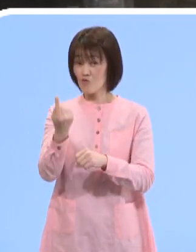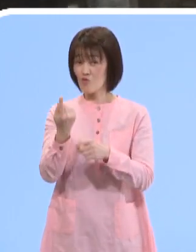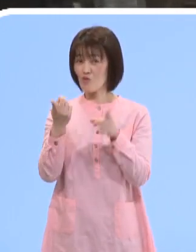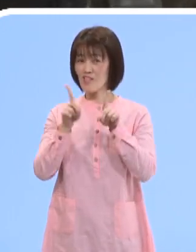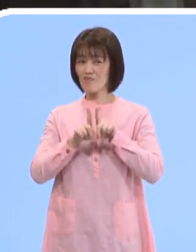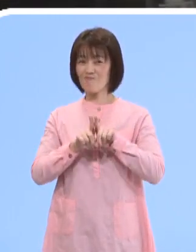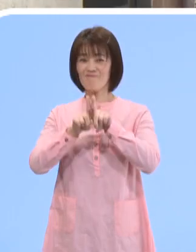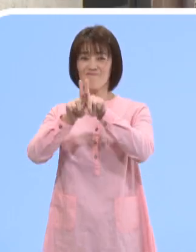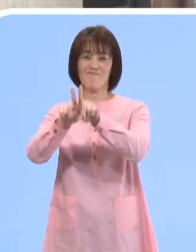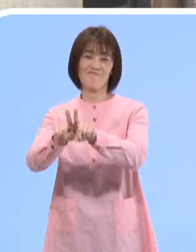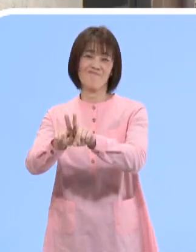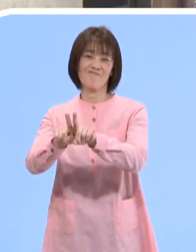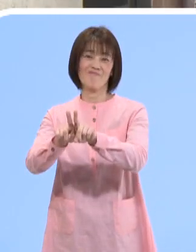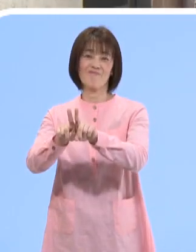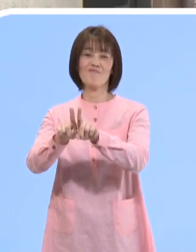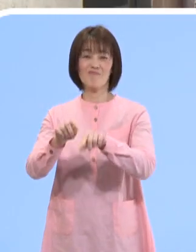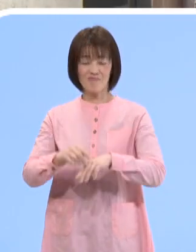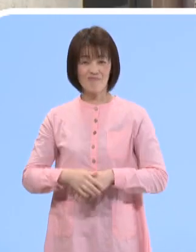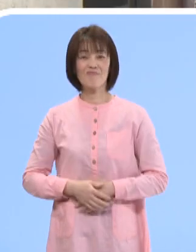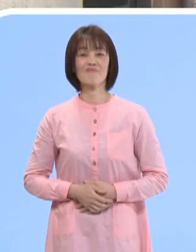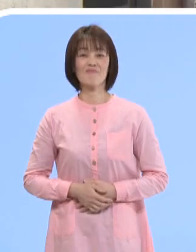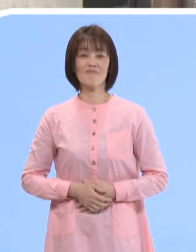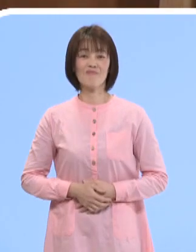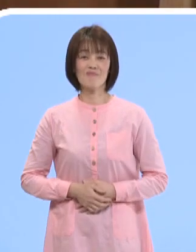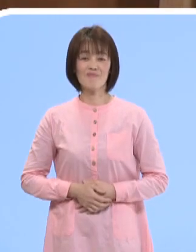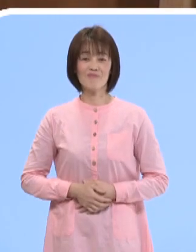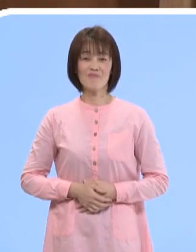う大杉さんについていきました。